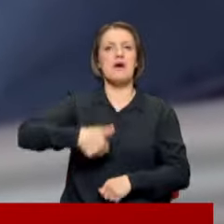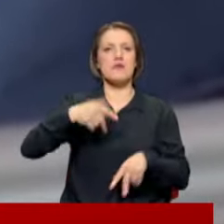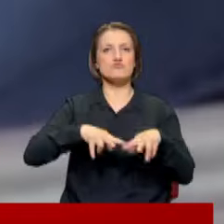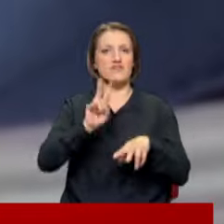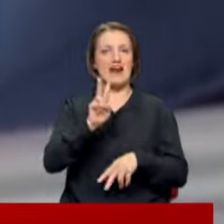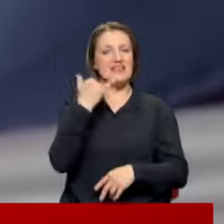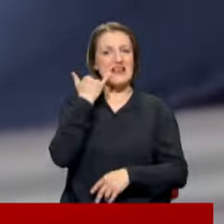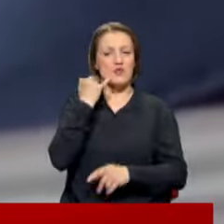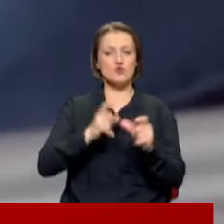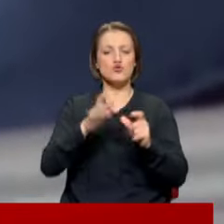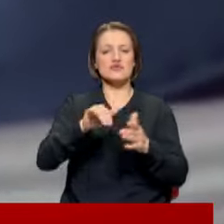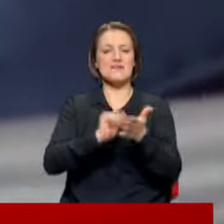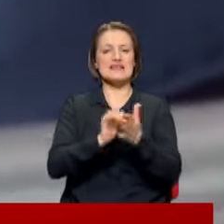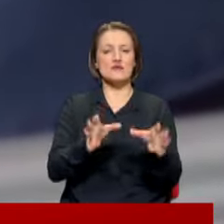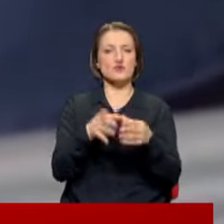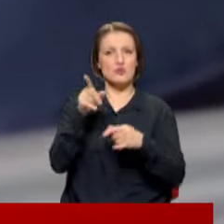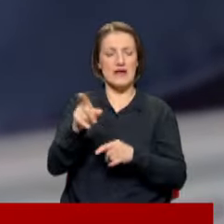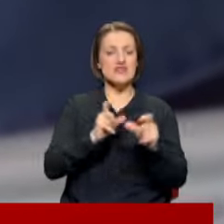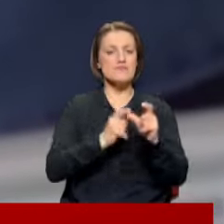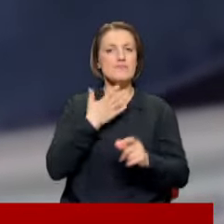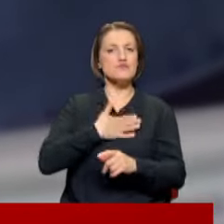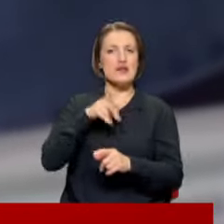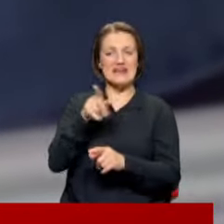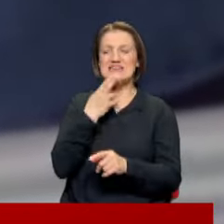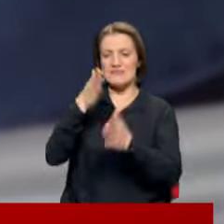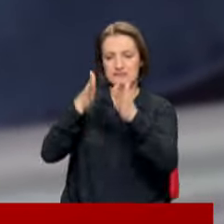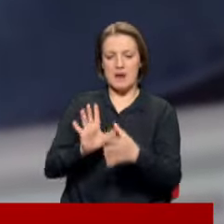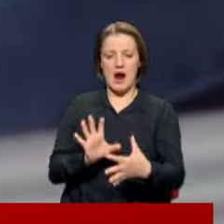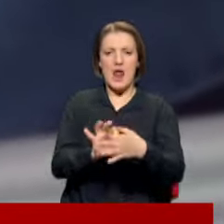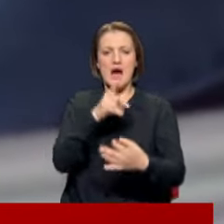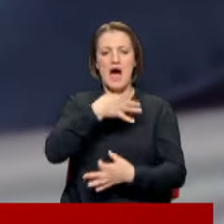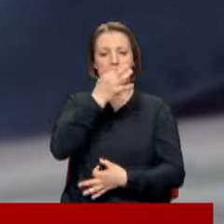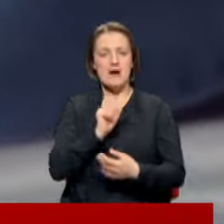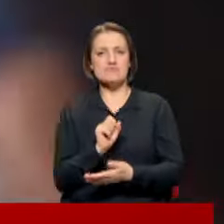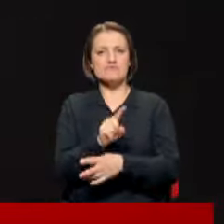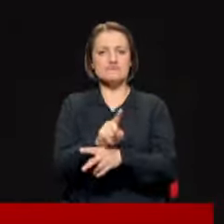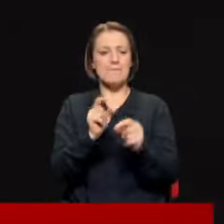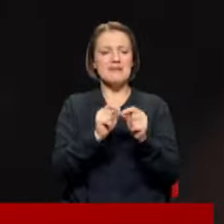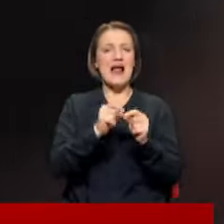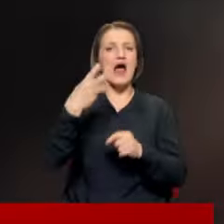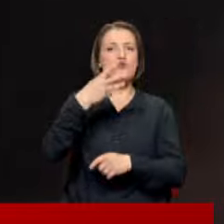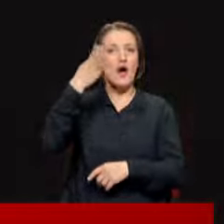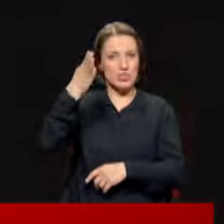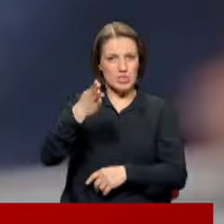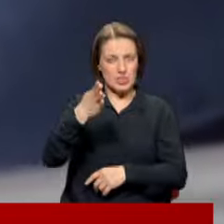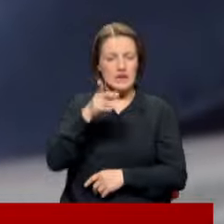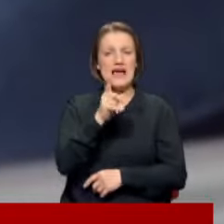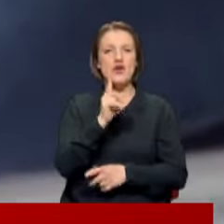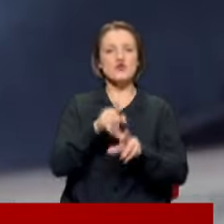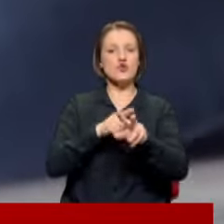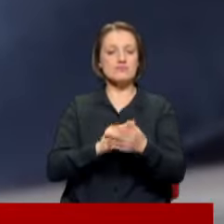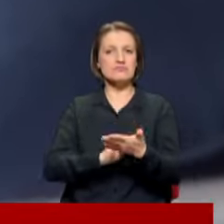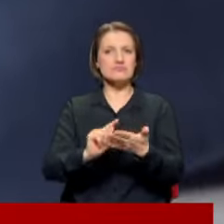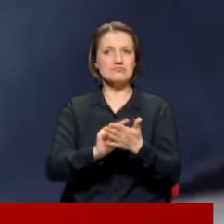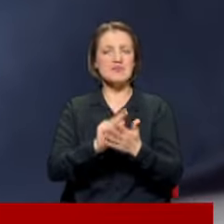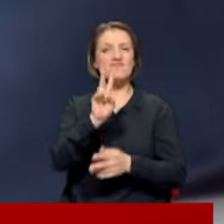Varank'ın telefonundaki sosyal medya grubuna Şebnem Bursalı ile ilgili haber atıldı. Bilal Erdoğan yorum yaptı. Varank oynayan ıstakoza